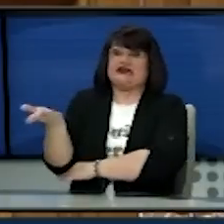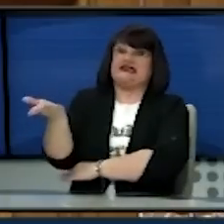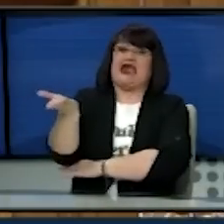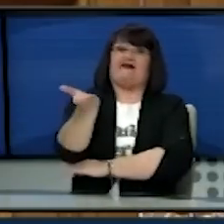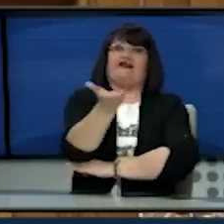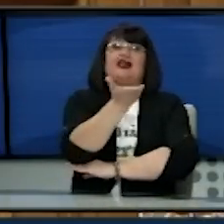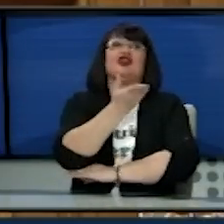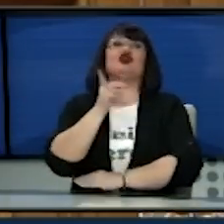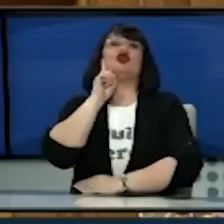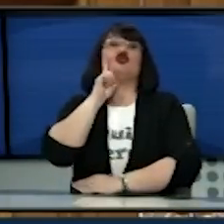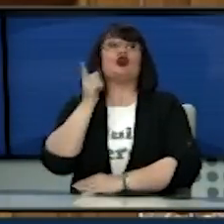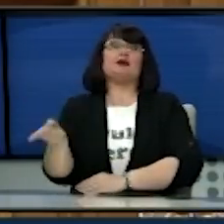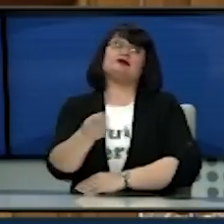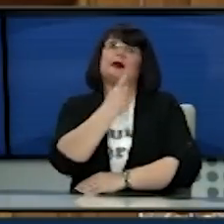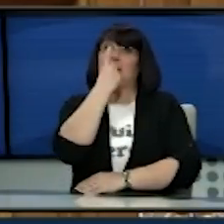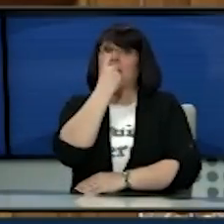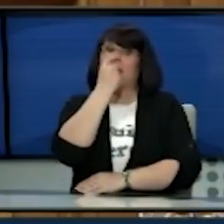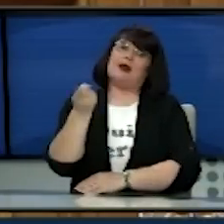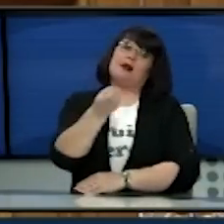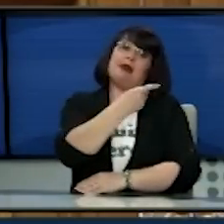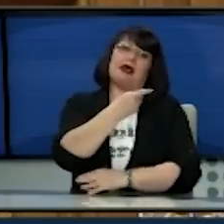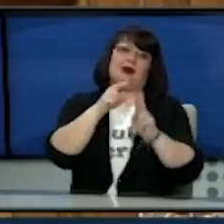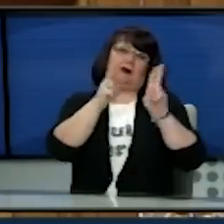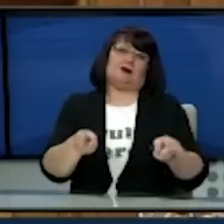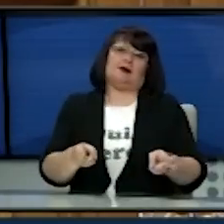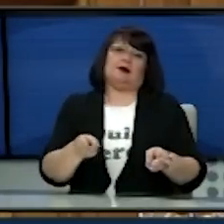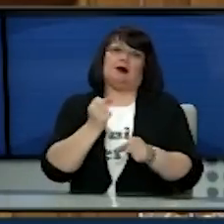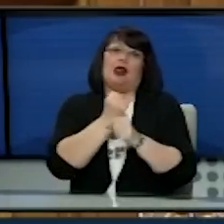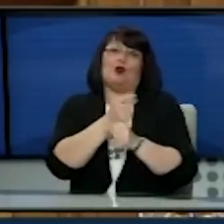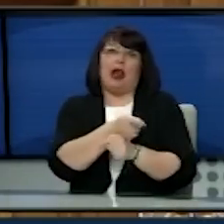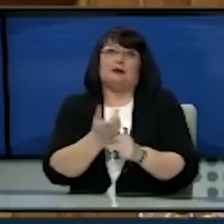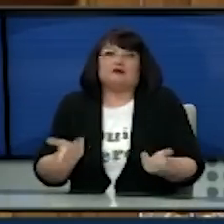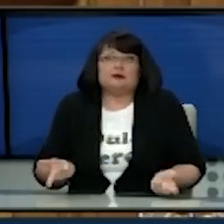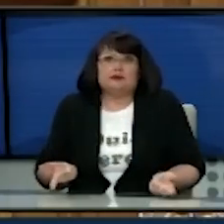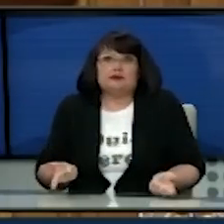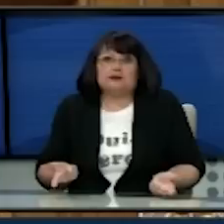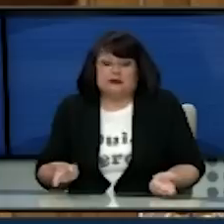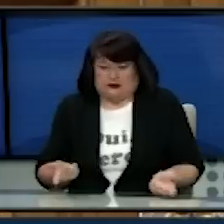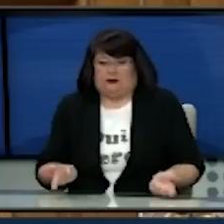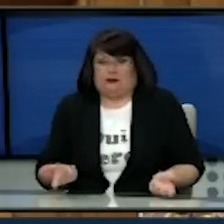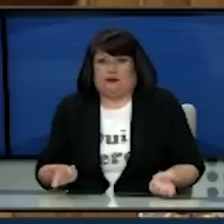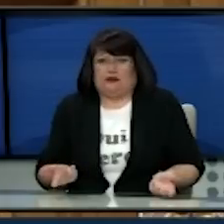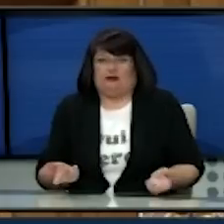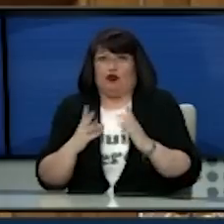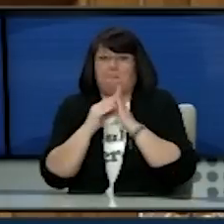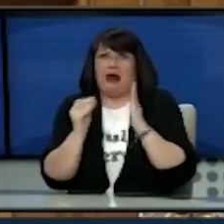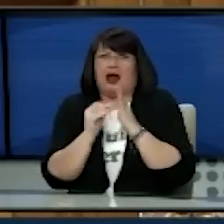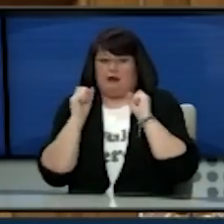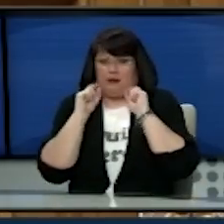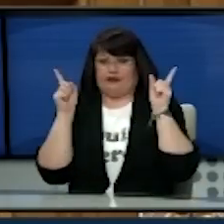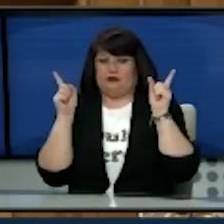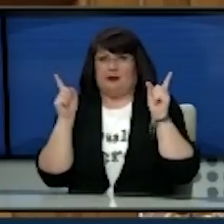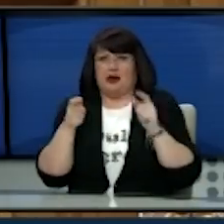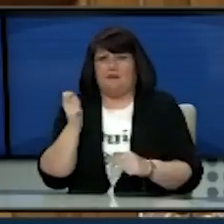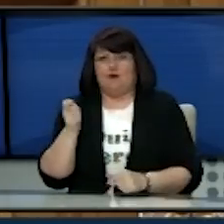δουλέψει σε οίκο ανοχής. Είναι γνωστό το ακραίο αυτό παράδειγμα, αλλά είναι μέρος των